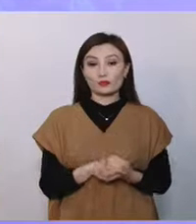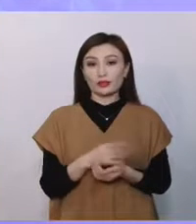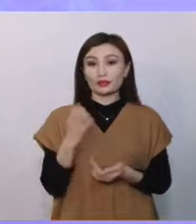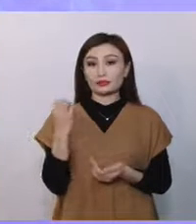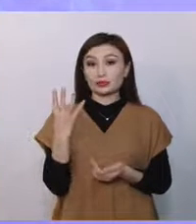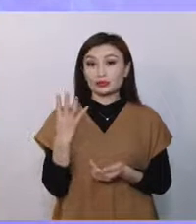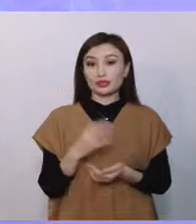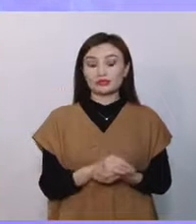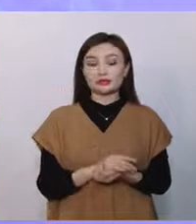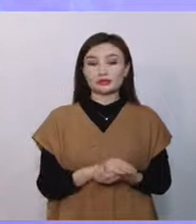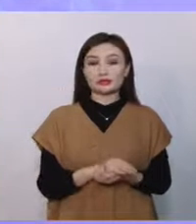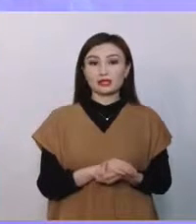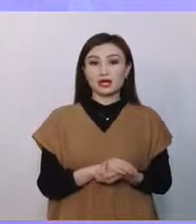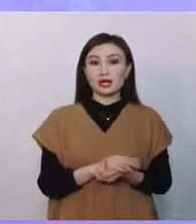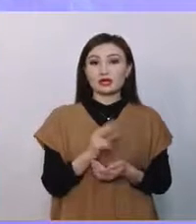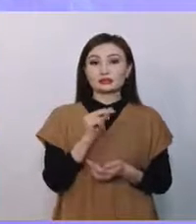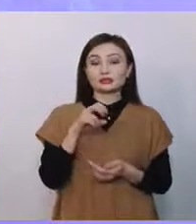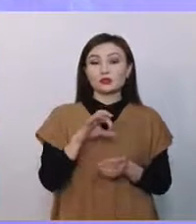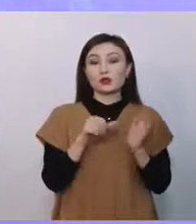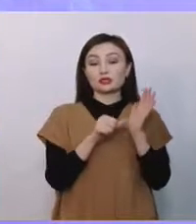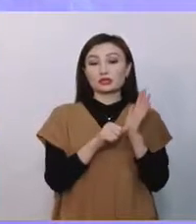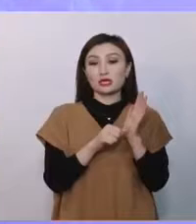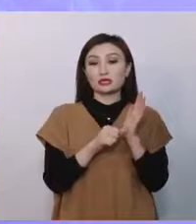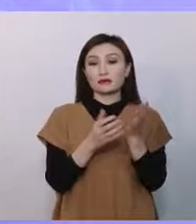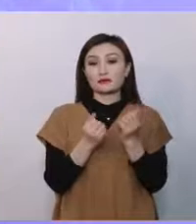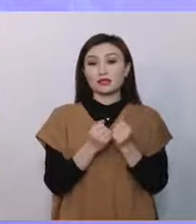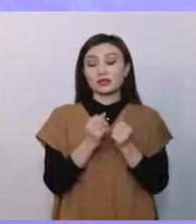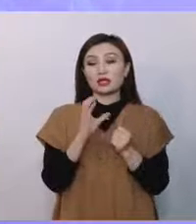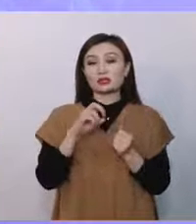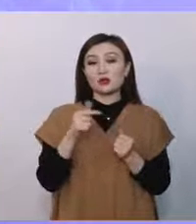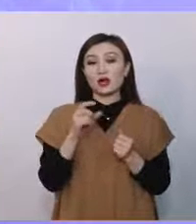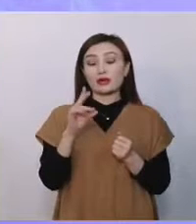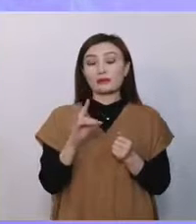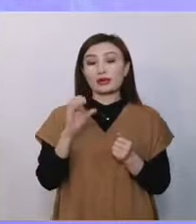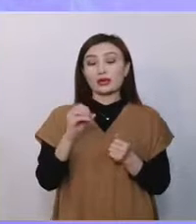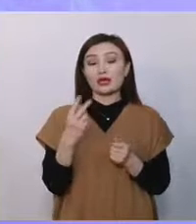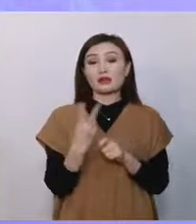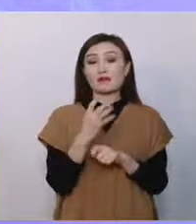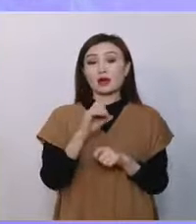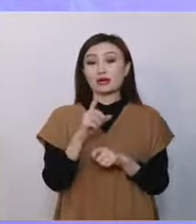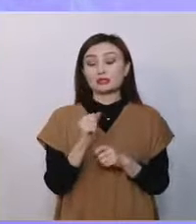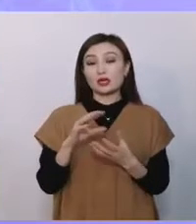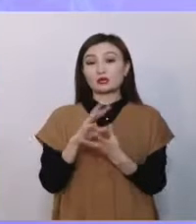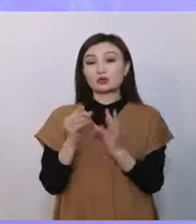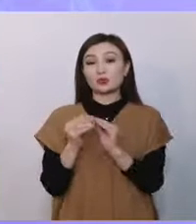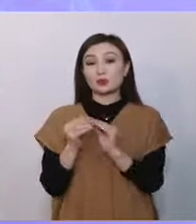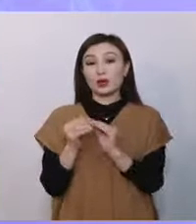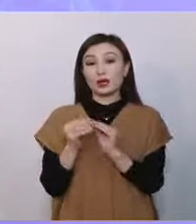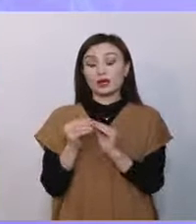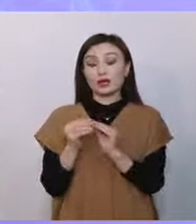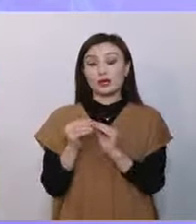14 число 6 взяли слагаемыми два раза чему равна сумма